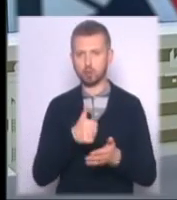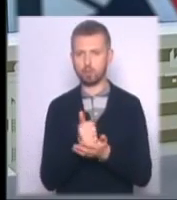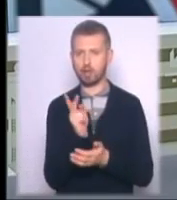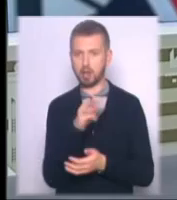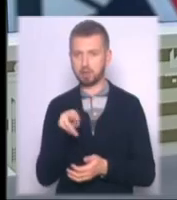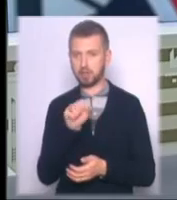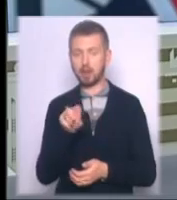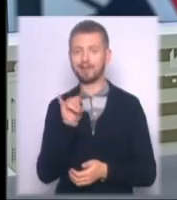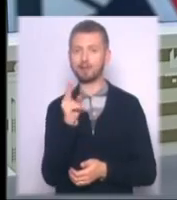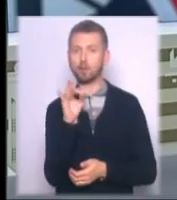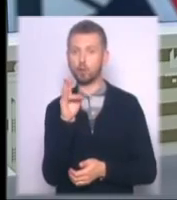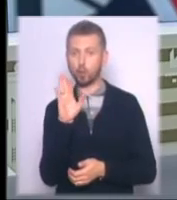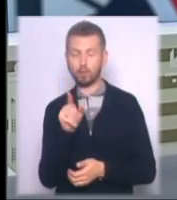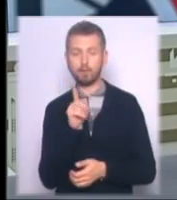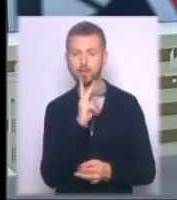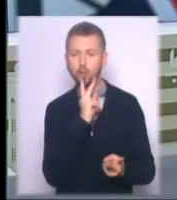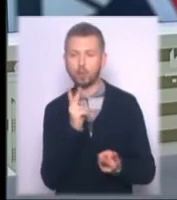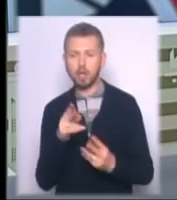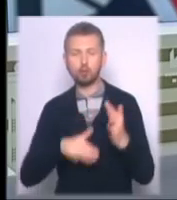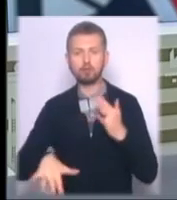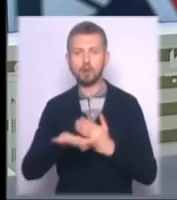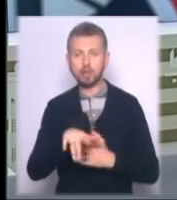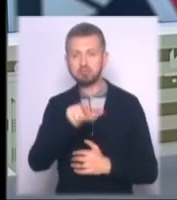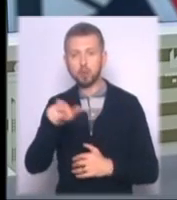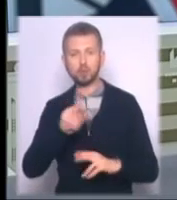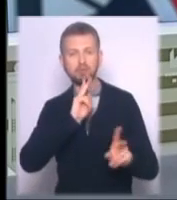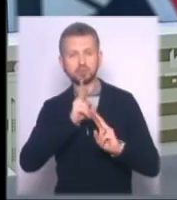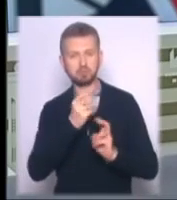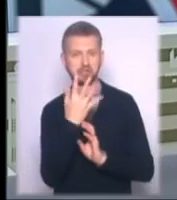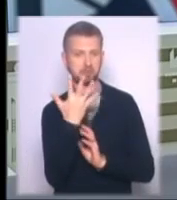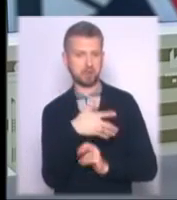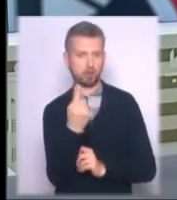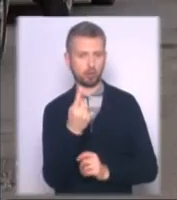Він оглянув двори, мешканці яких скаржились, до контактного центру 1551.